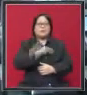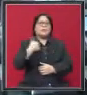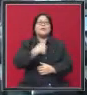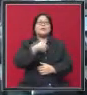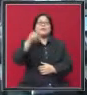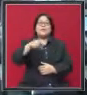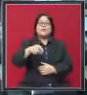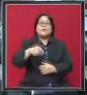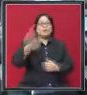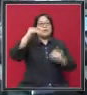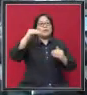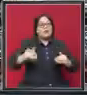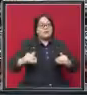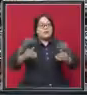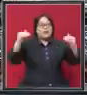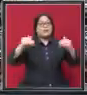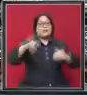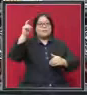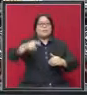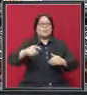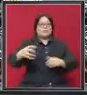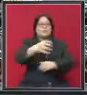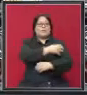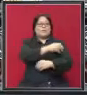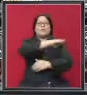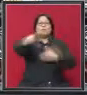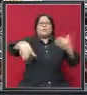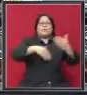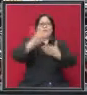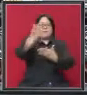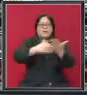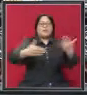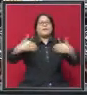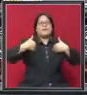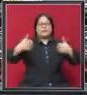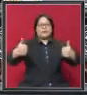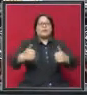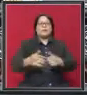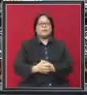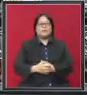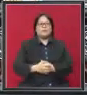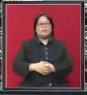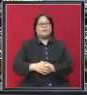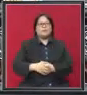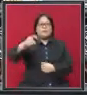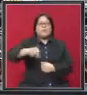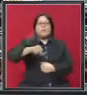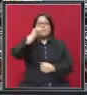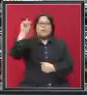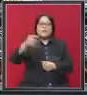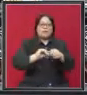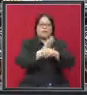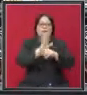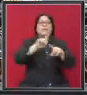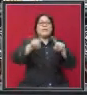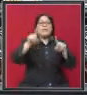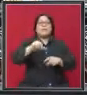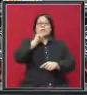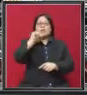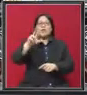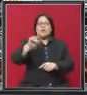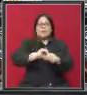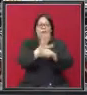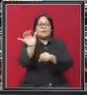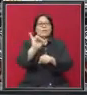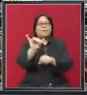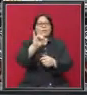Kita memerlukan to enhance. Kita perlu memperkasakan seluruh sektor kesihatan yang memerlukan bukan saja COVID tetapi